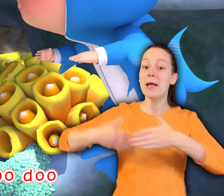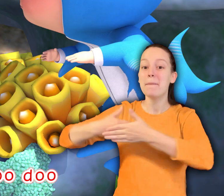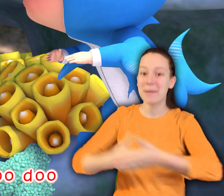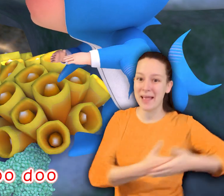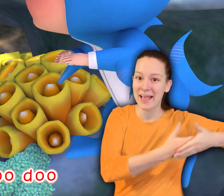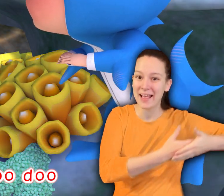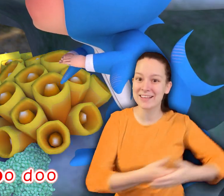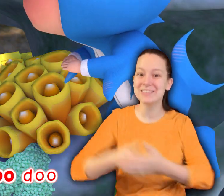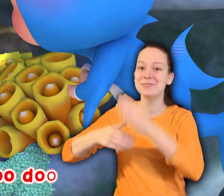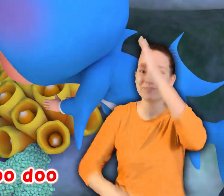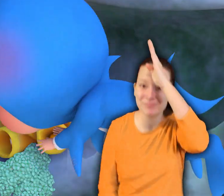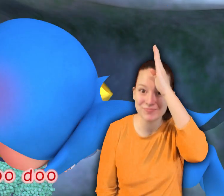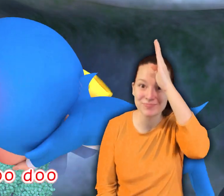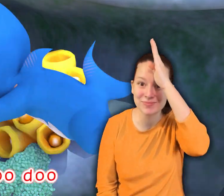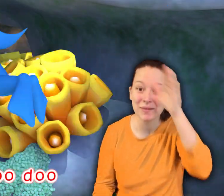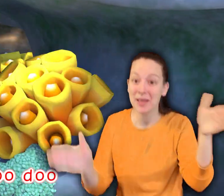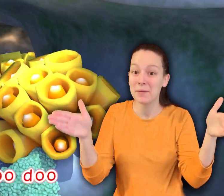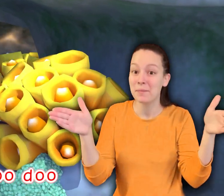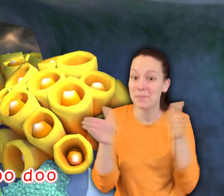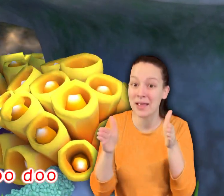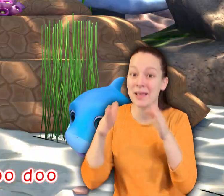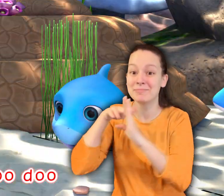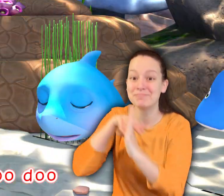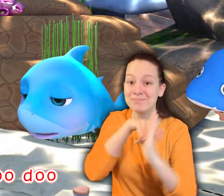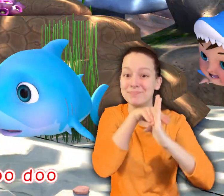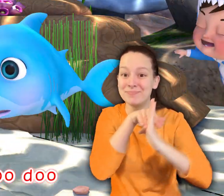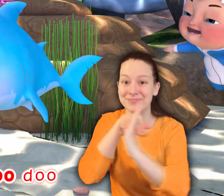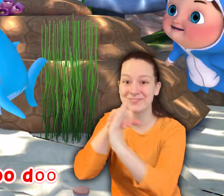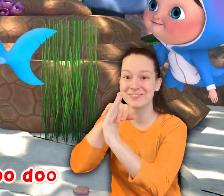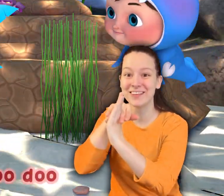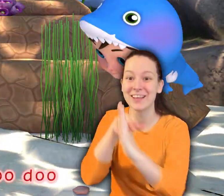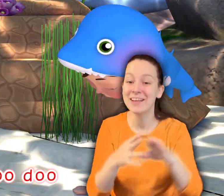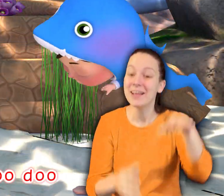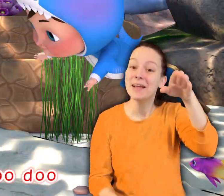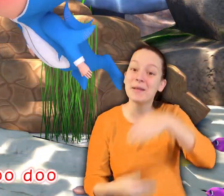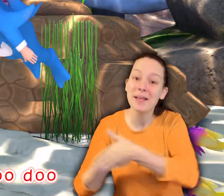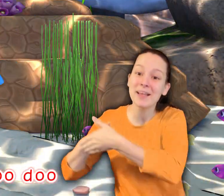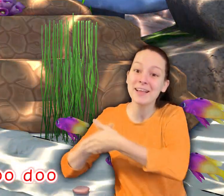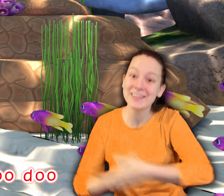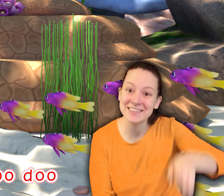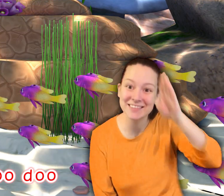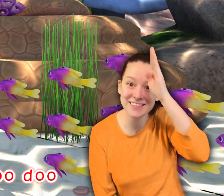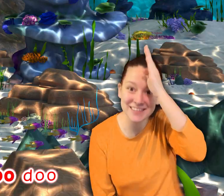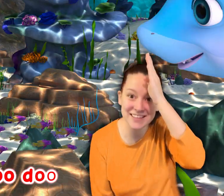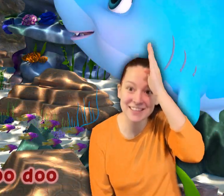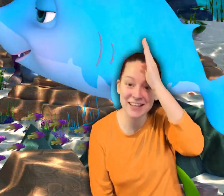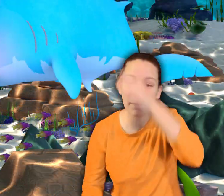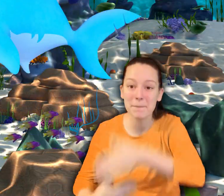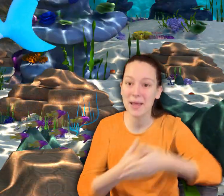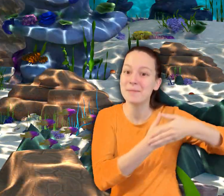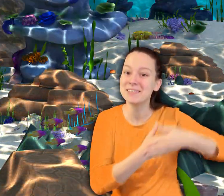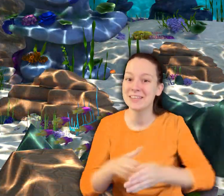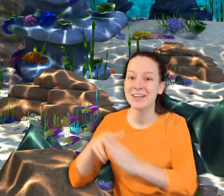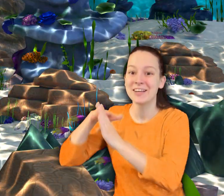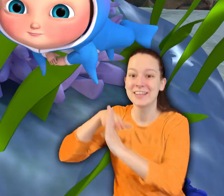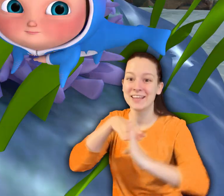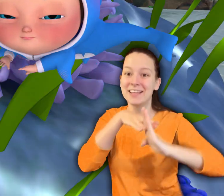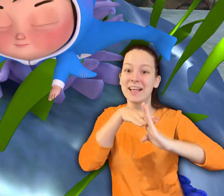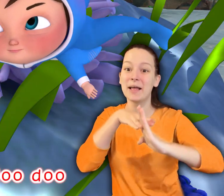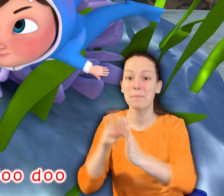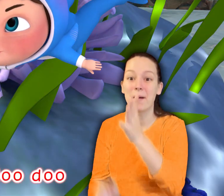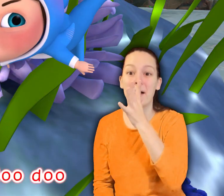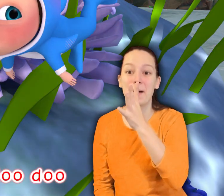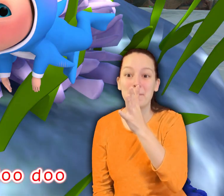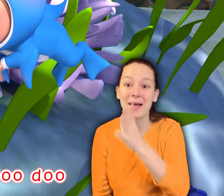baby shark doo doo do doo doo doo baby shark do doo do doo doo doo baby shark doo doo doo doo doo do baby